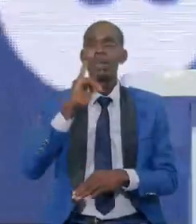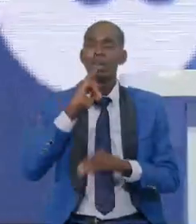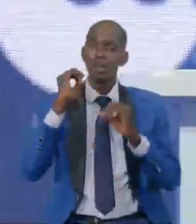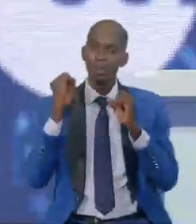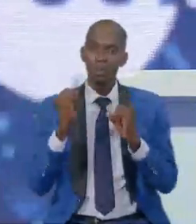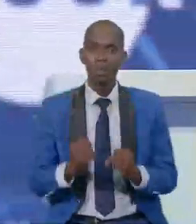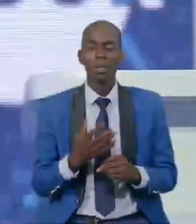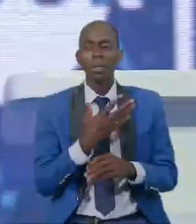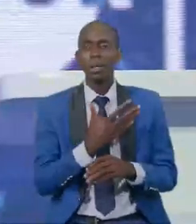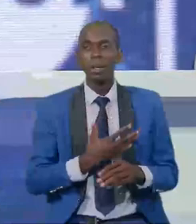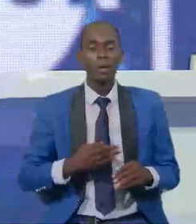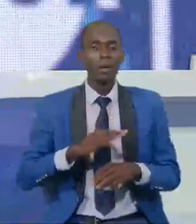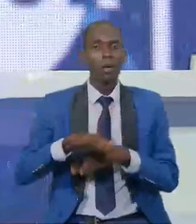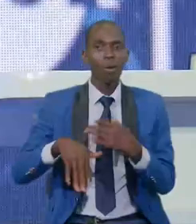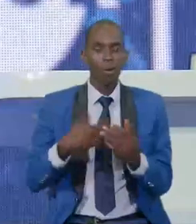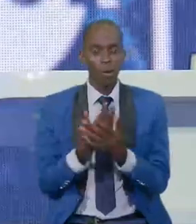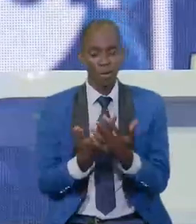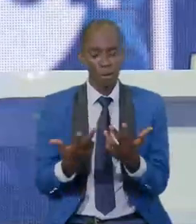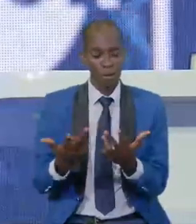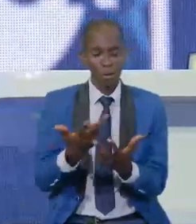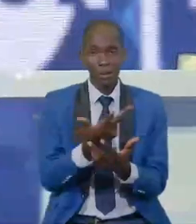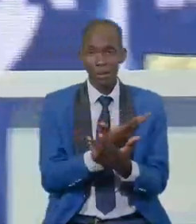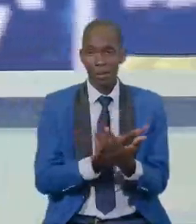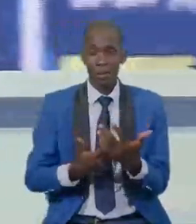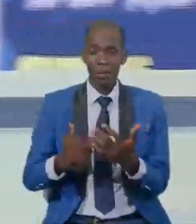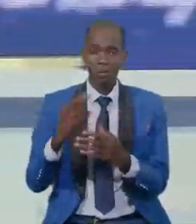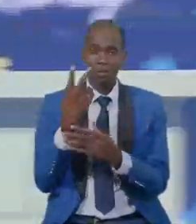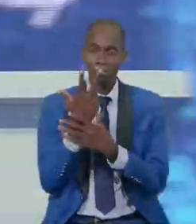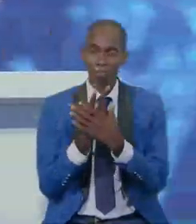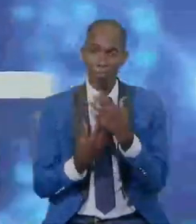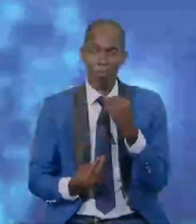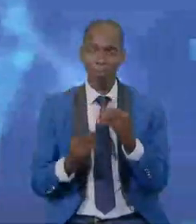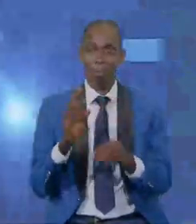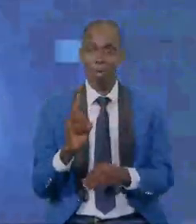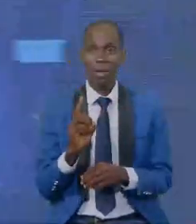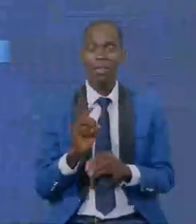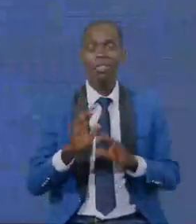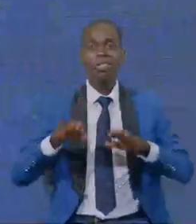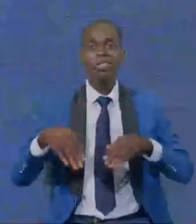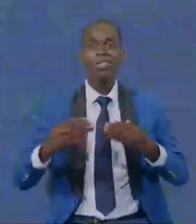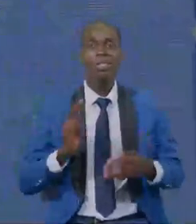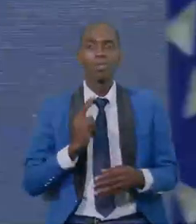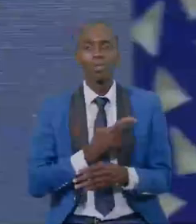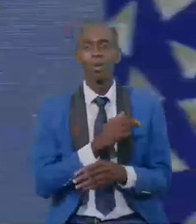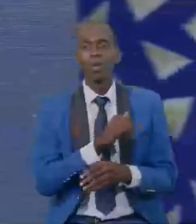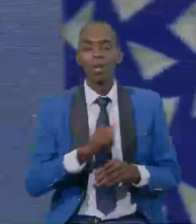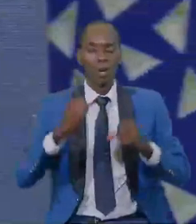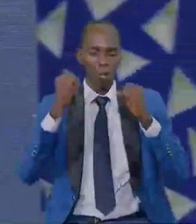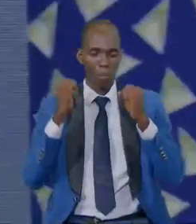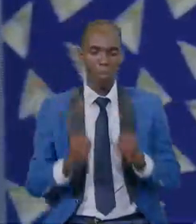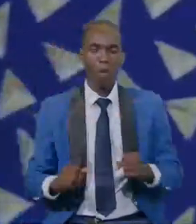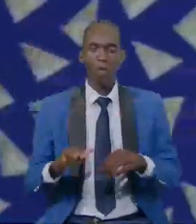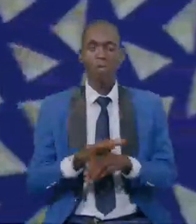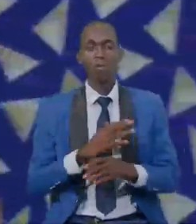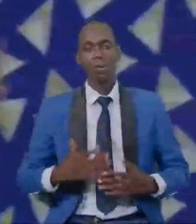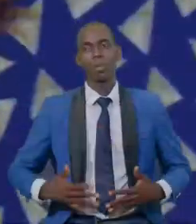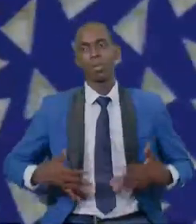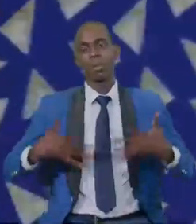son royaume. Et tous les trois combinés, cela nous fait mener une